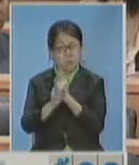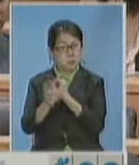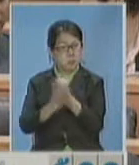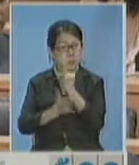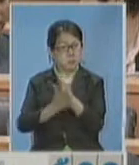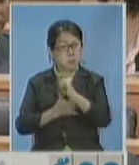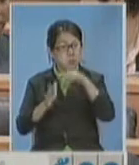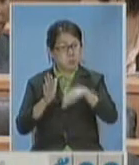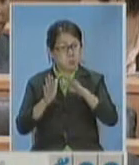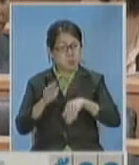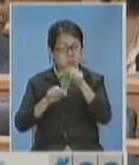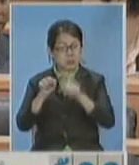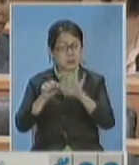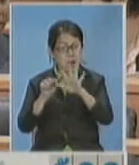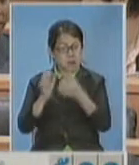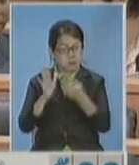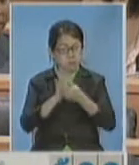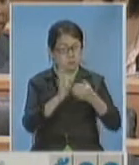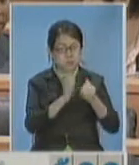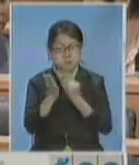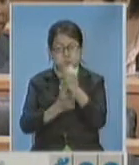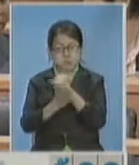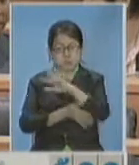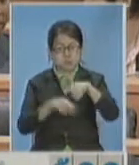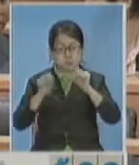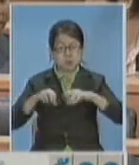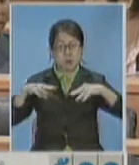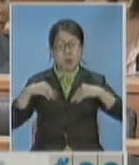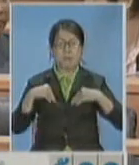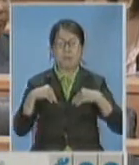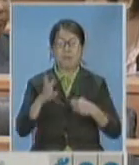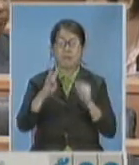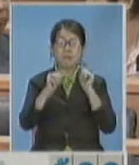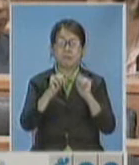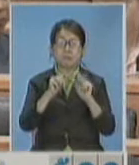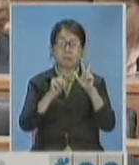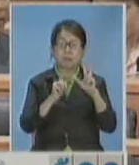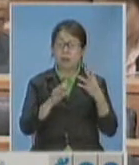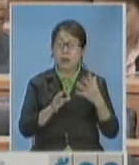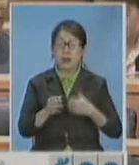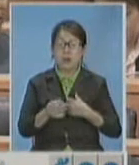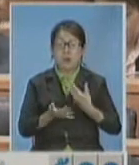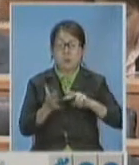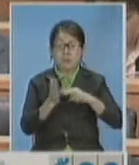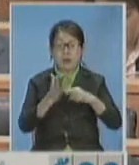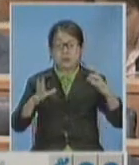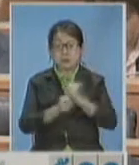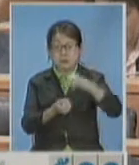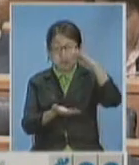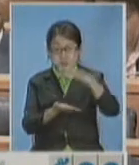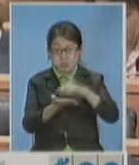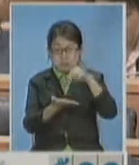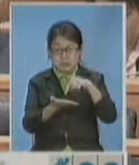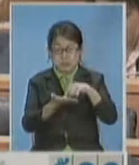ครับให้ปรับลดได้มาตรา3ไม่ปรับลดรายงานการพิจารณาก็ไม่สอดรับ